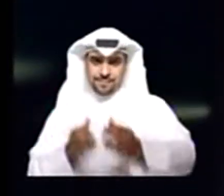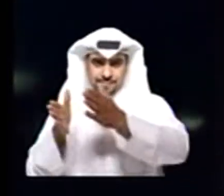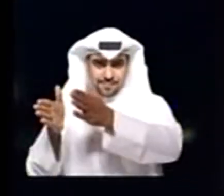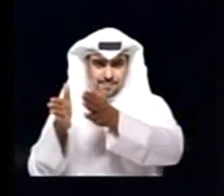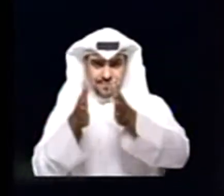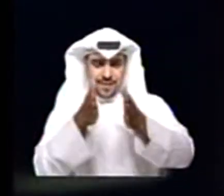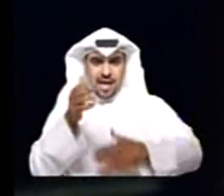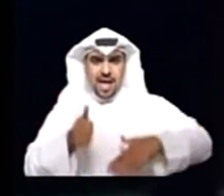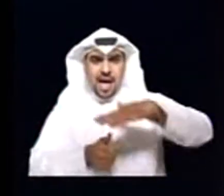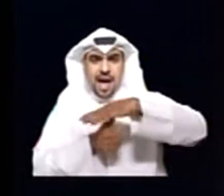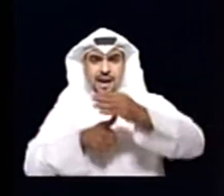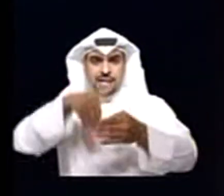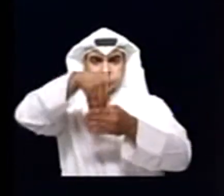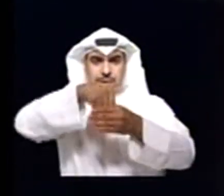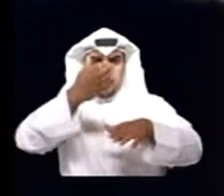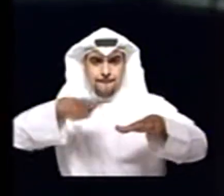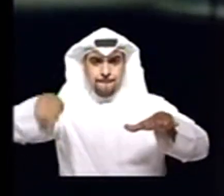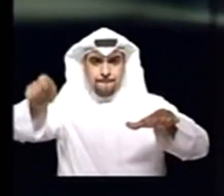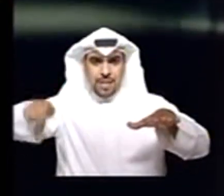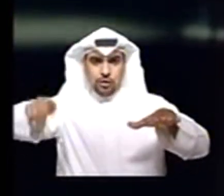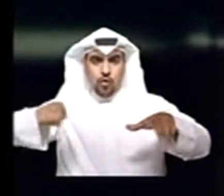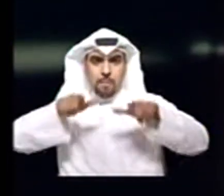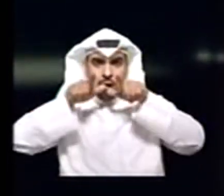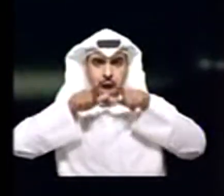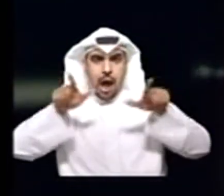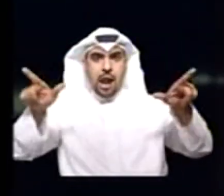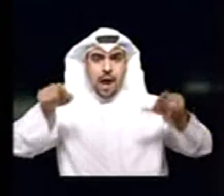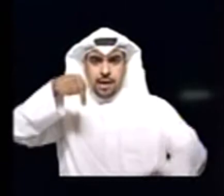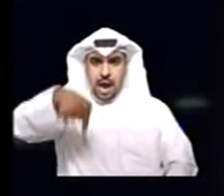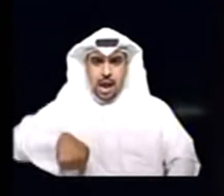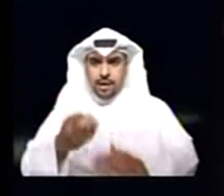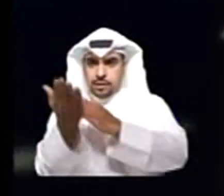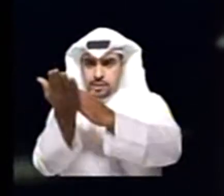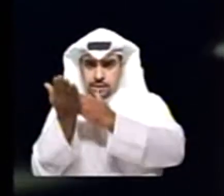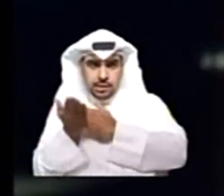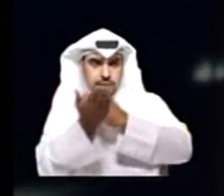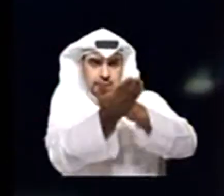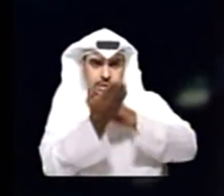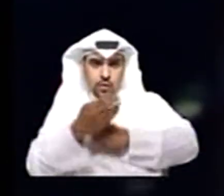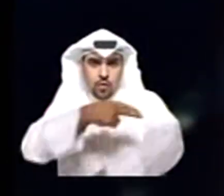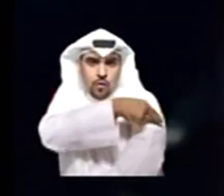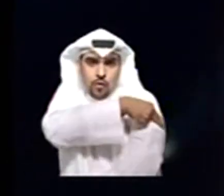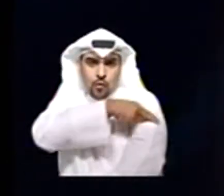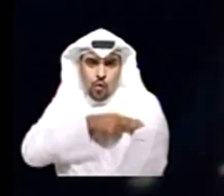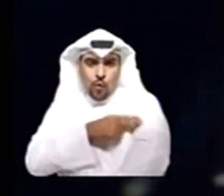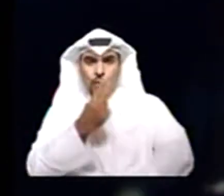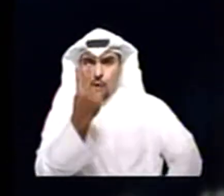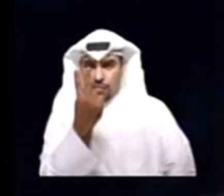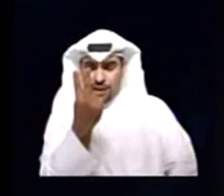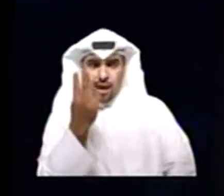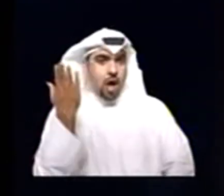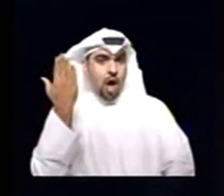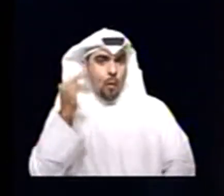أعلن رئيس مجلس الأمة مرزوق علي الغانم استلامه كتابا من النائبين شعيب المويزري ومحمد المطير